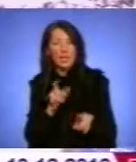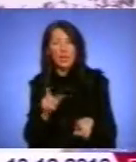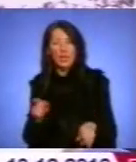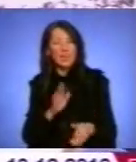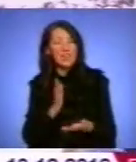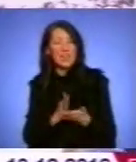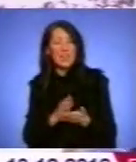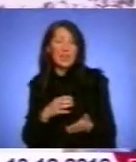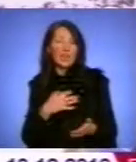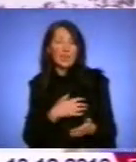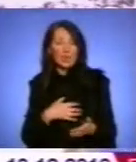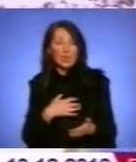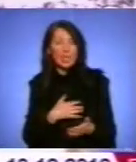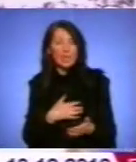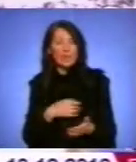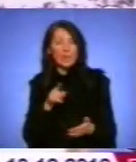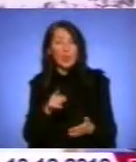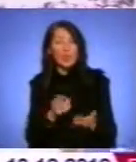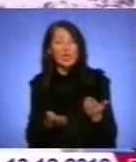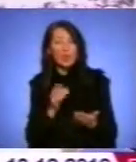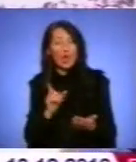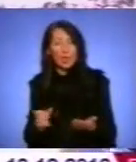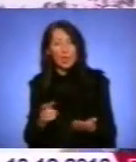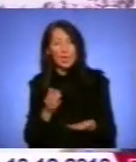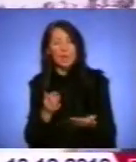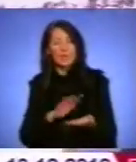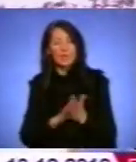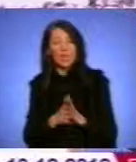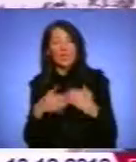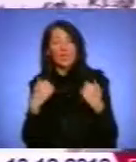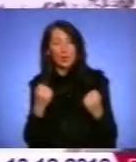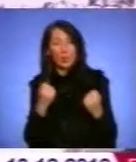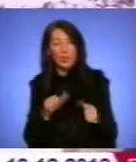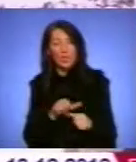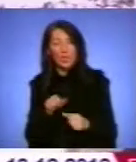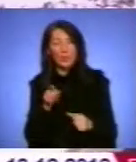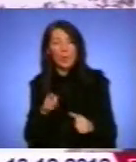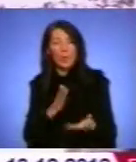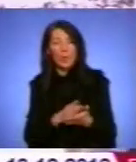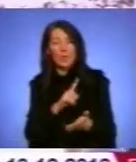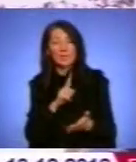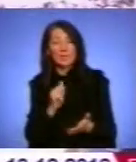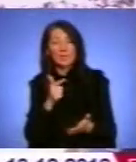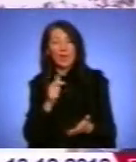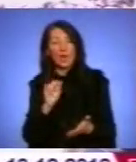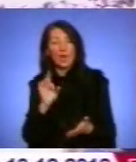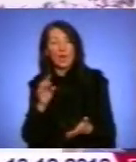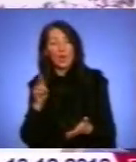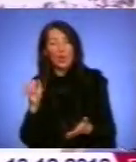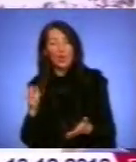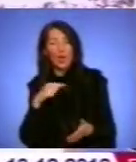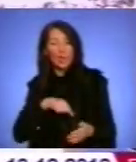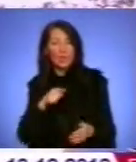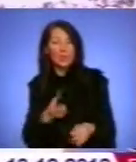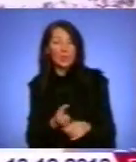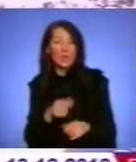є суттєвими. І тому, якщо людина в стані здоров'я і ще крім того має загартований організм, вона досить легко переносить